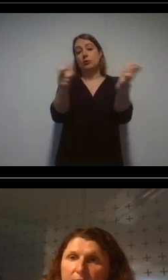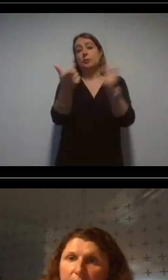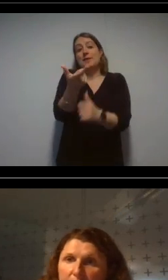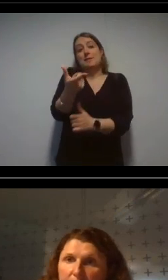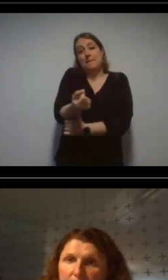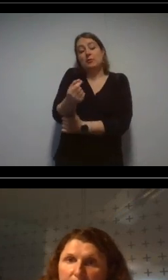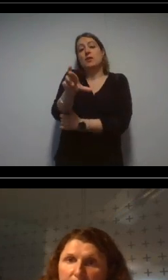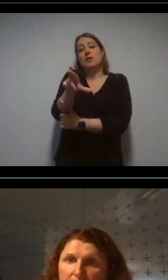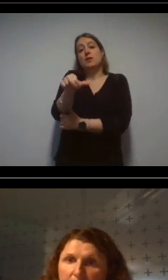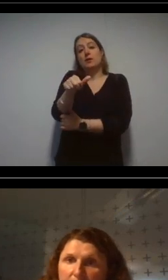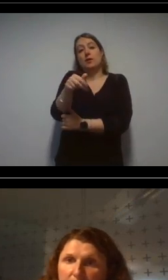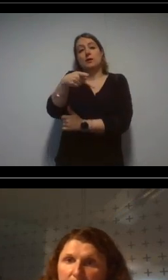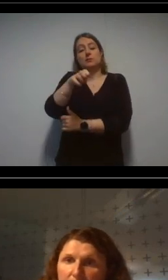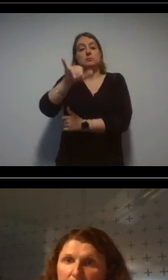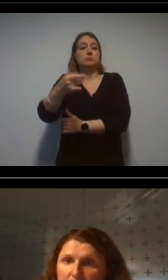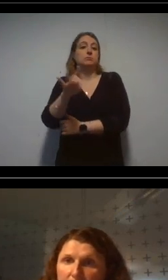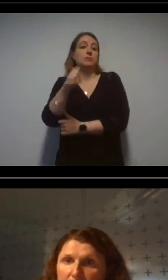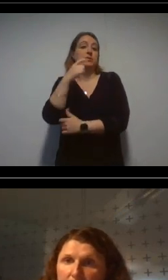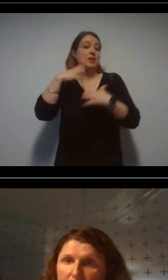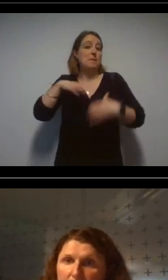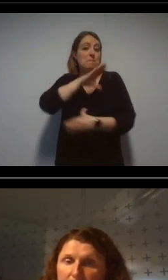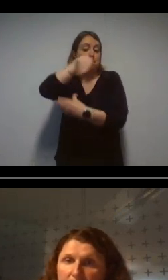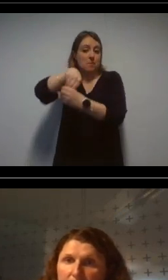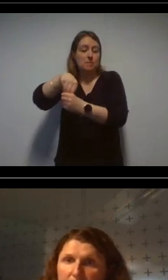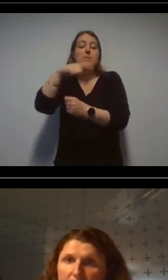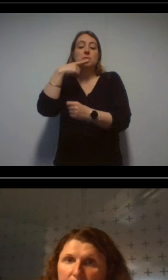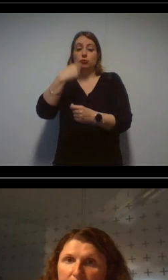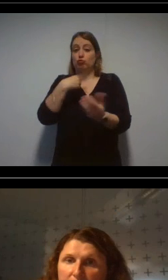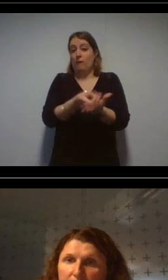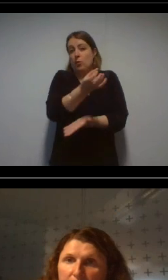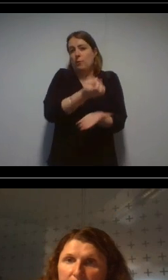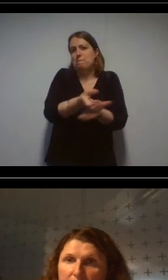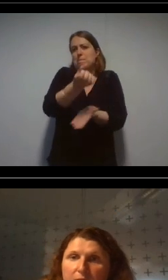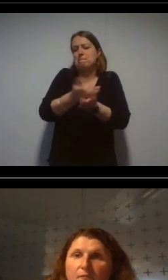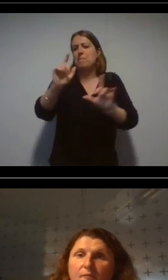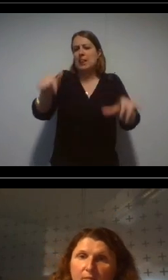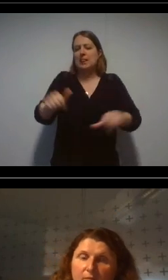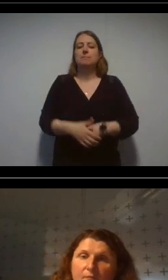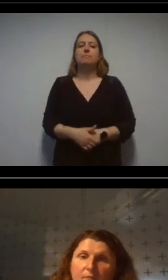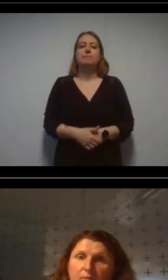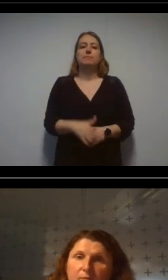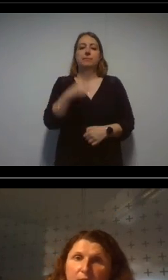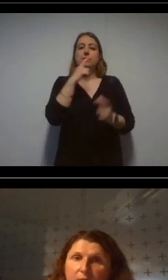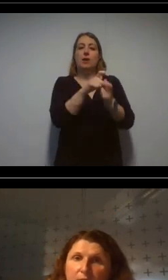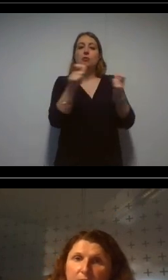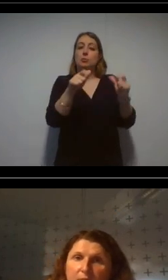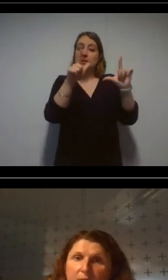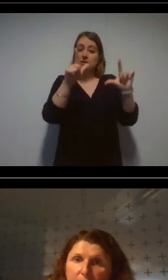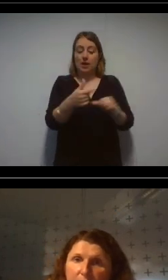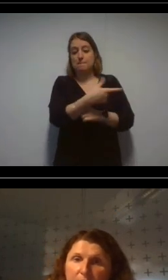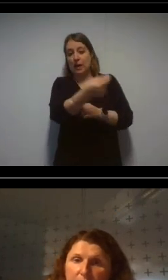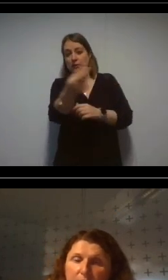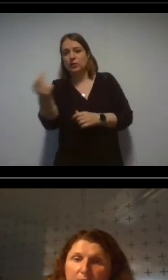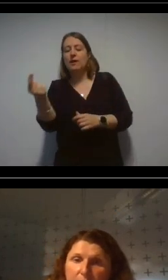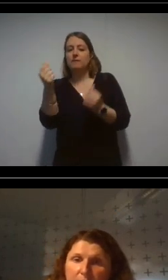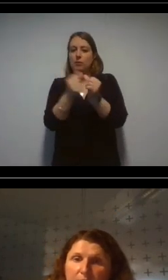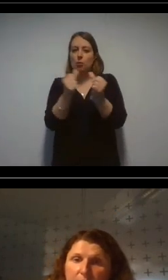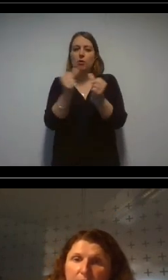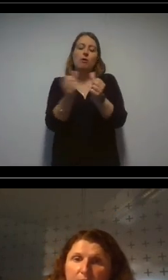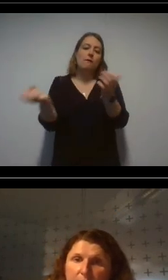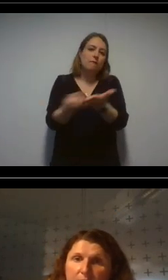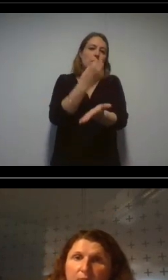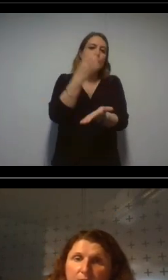membres de l'association. Et donc, les entreprises qui sont à nos côtés, qui sont partenaires, reçoivent